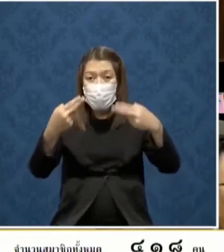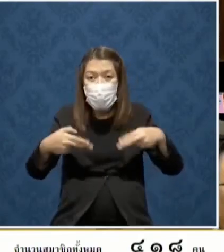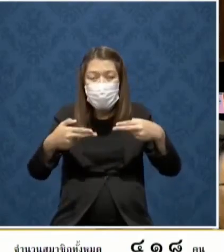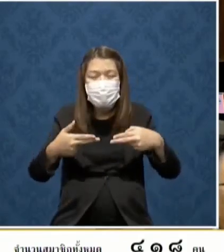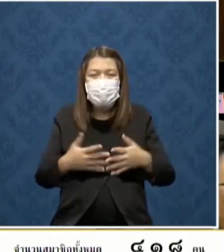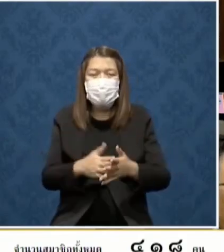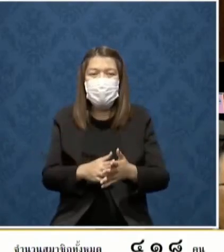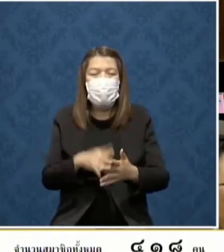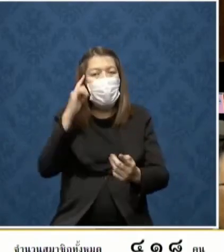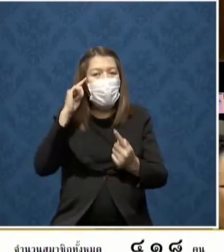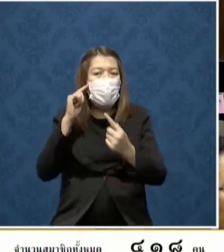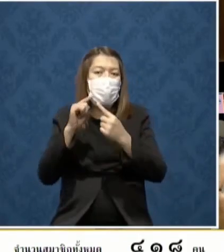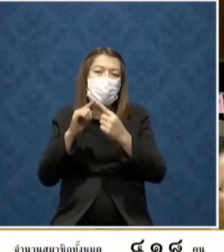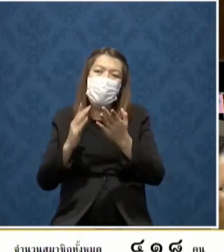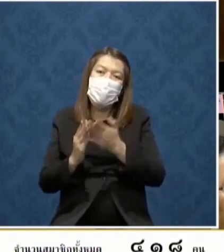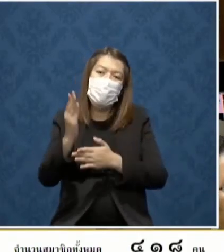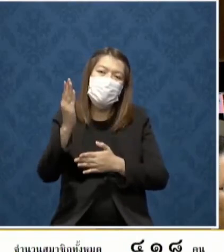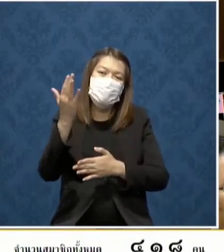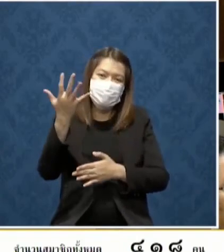แล้วไม่ได้บันลุวัสถุประสงคกพธพระทาน